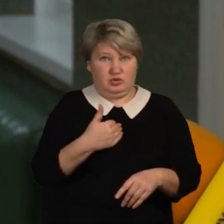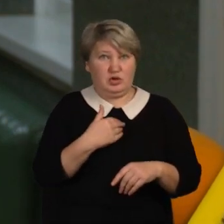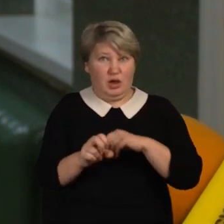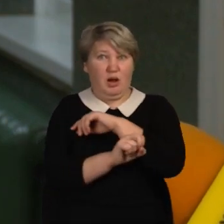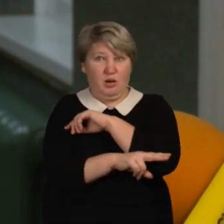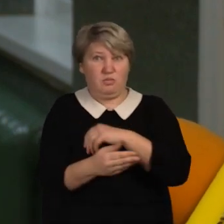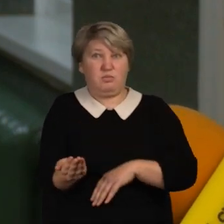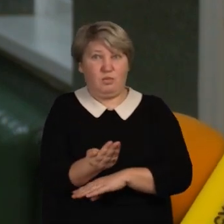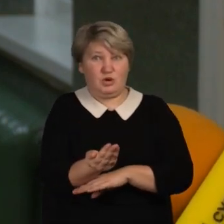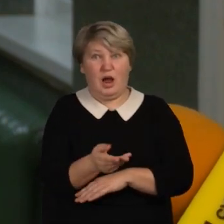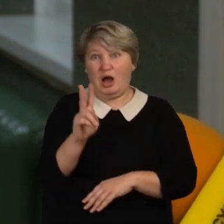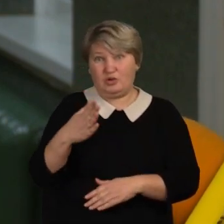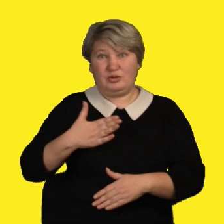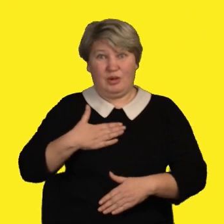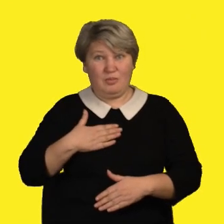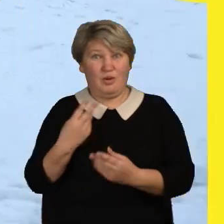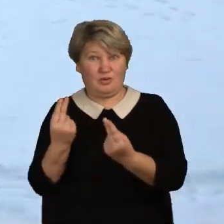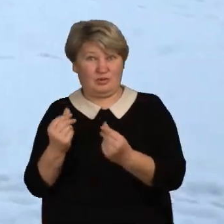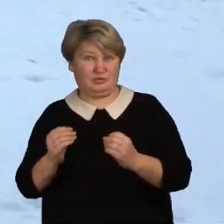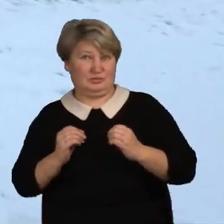хтось би на моїх грошах збагатів.